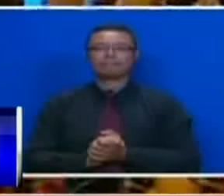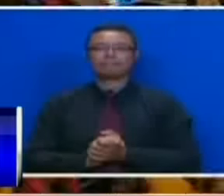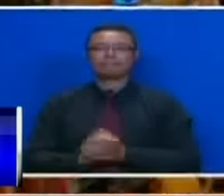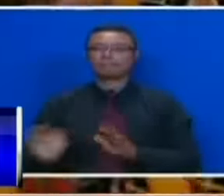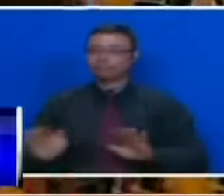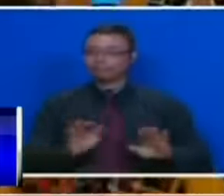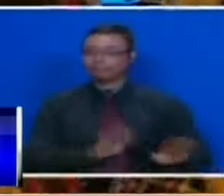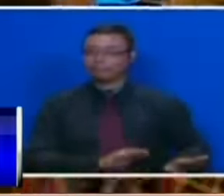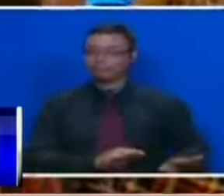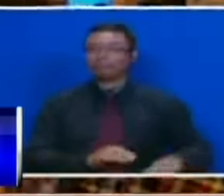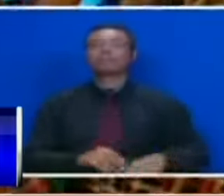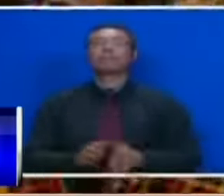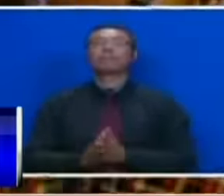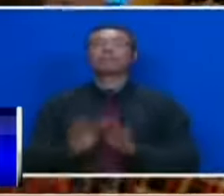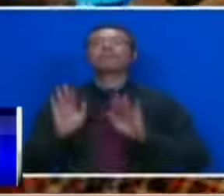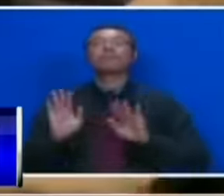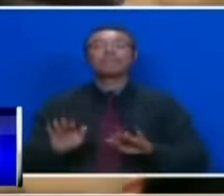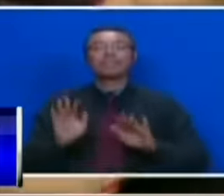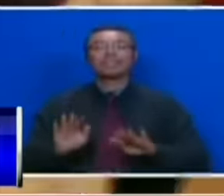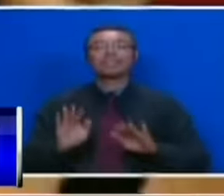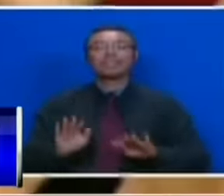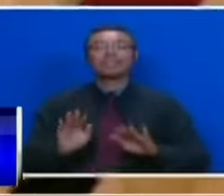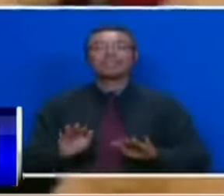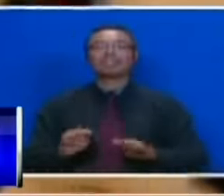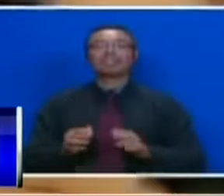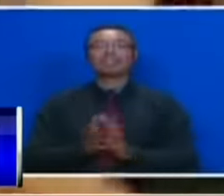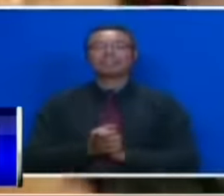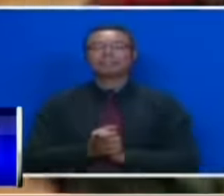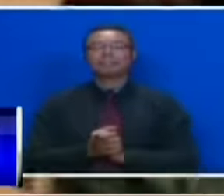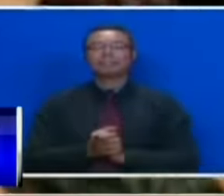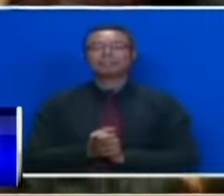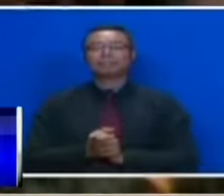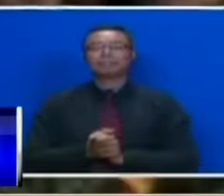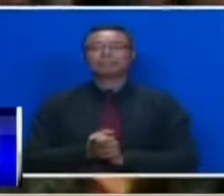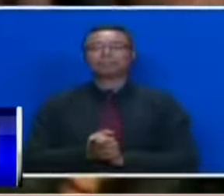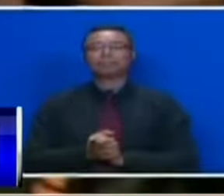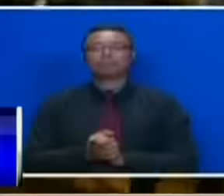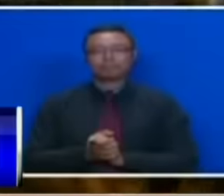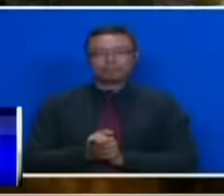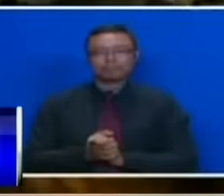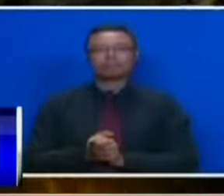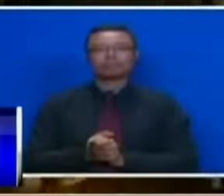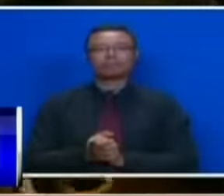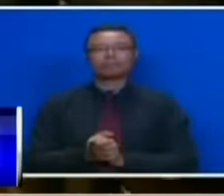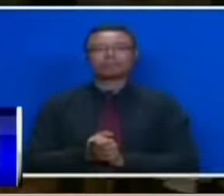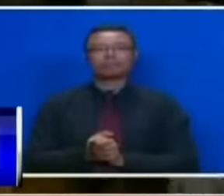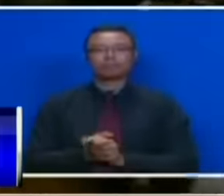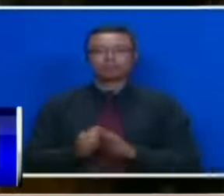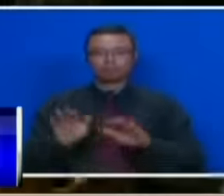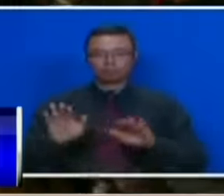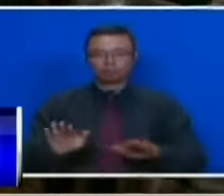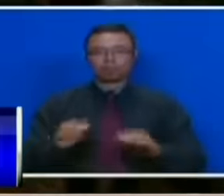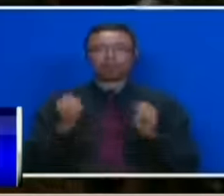Dengan peringatan yang sama kami sampaikan, silakan untuk duduk. Silakan untuk duduk, belum saatnya untuk menyampaikan yel-yel. Silakan